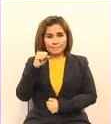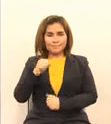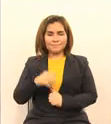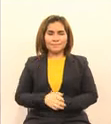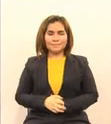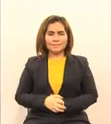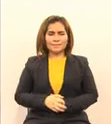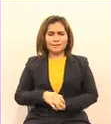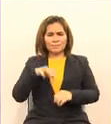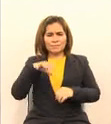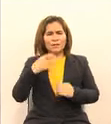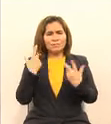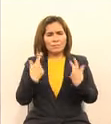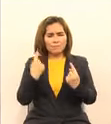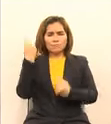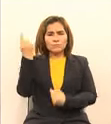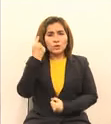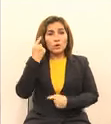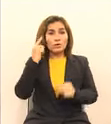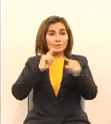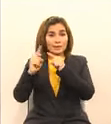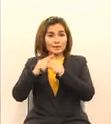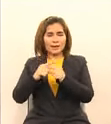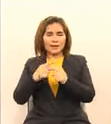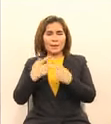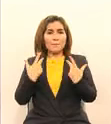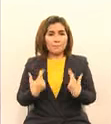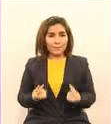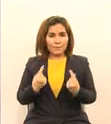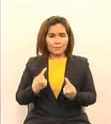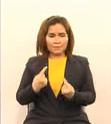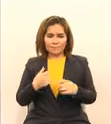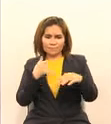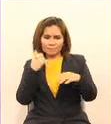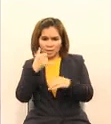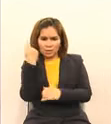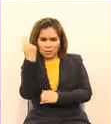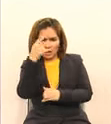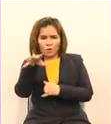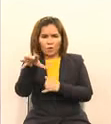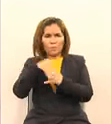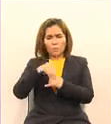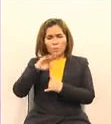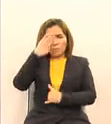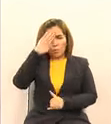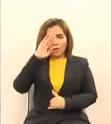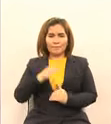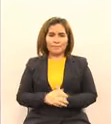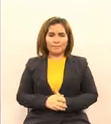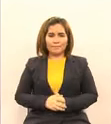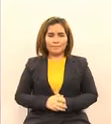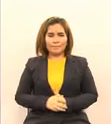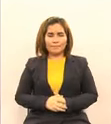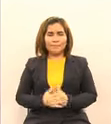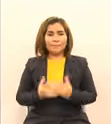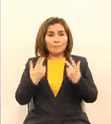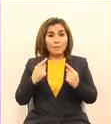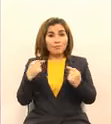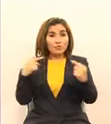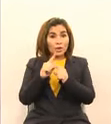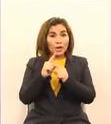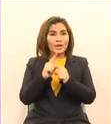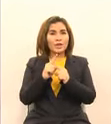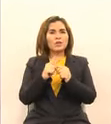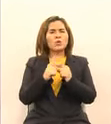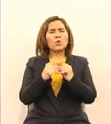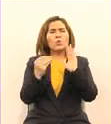สถานบันเทิงตรงนี้เนี่ยก็คือคนเที่ยวที่ผับเนี่ยนะครับก็สืบเนื่องจากการเที่ยวที่ผับไม่ว่าจะเป็นทองหล่อน